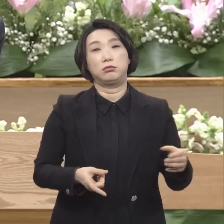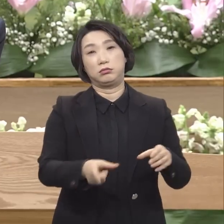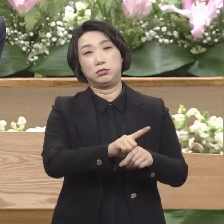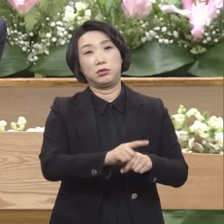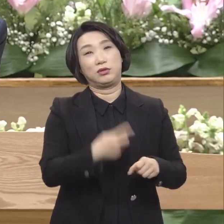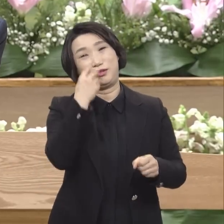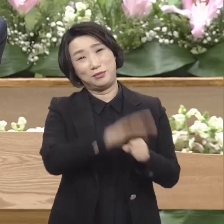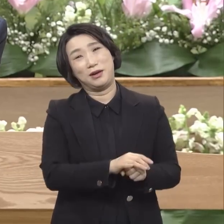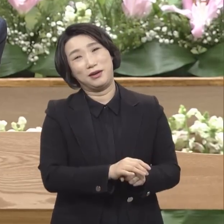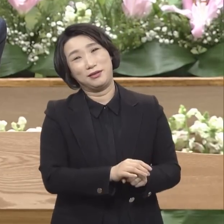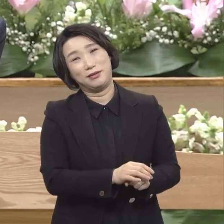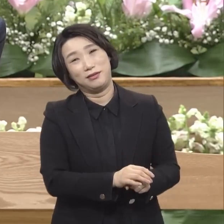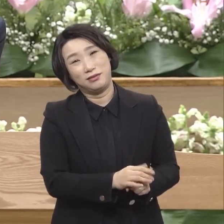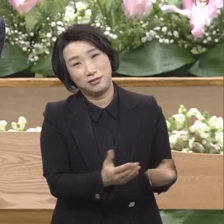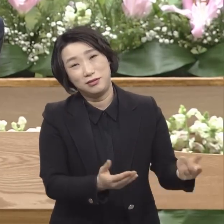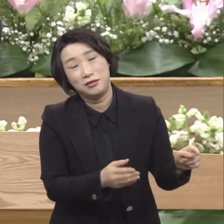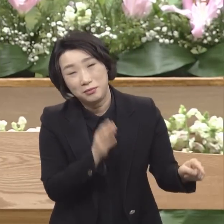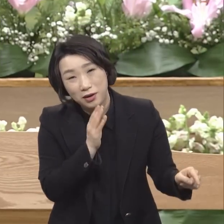참 서글픈 일이요 진짜.